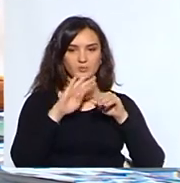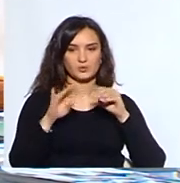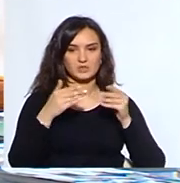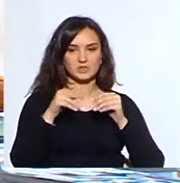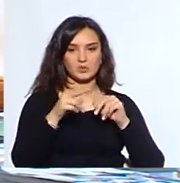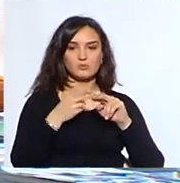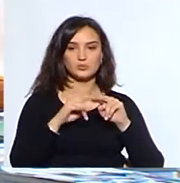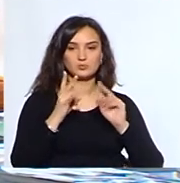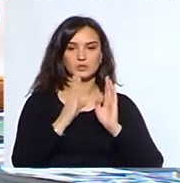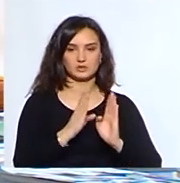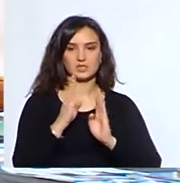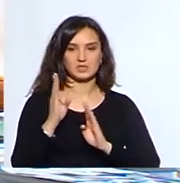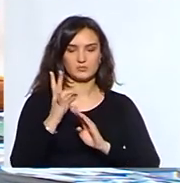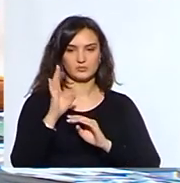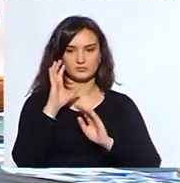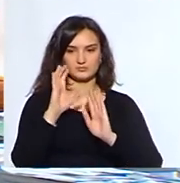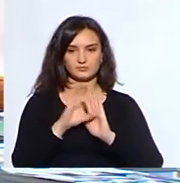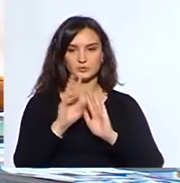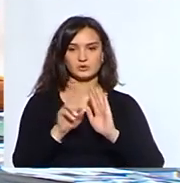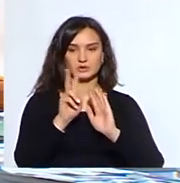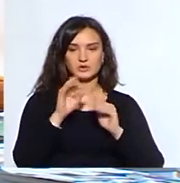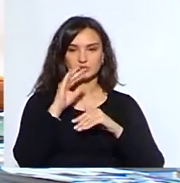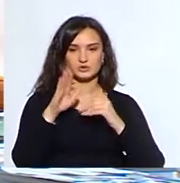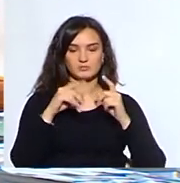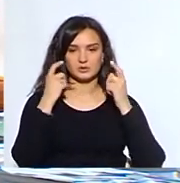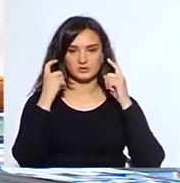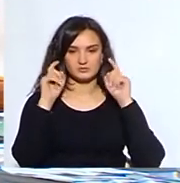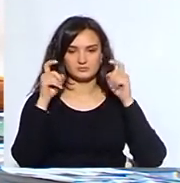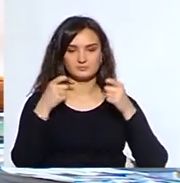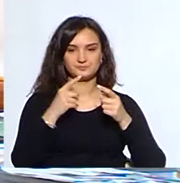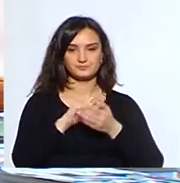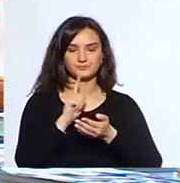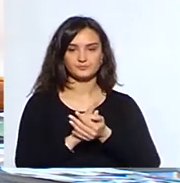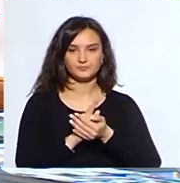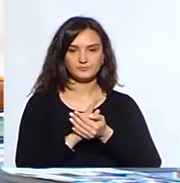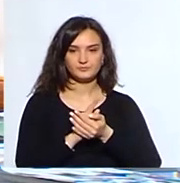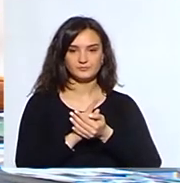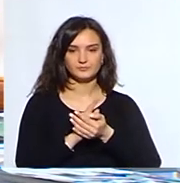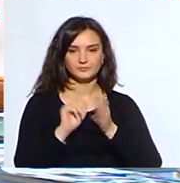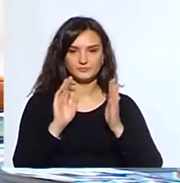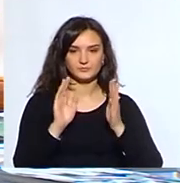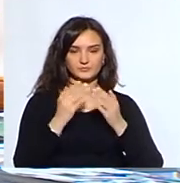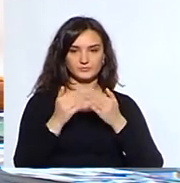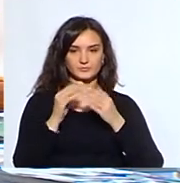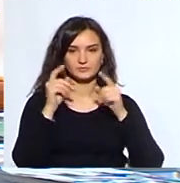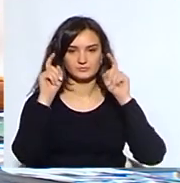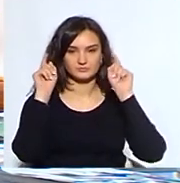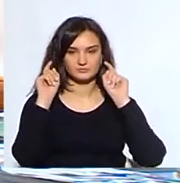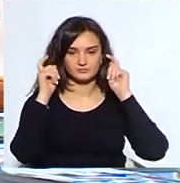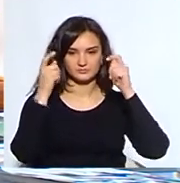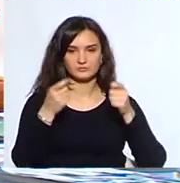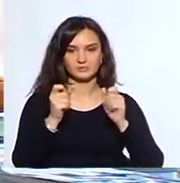Ამიტომ დავიცვათ წესები, განსაკუთრებით 2 საათის შემდეგ მოხსნისას აუცილებლად მხოლოდ საყურეებით მოიხსნათ